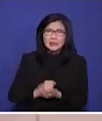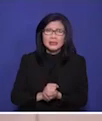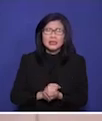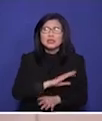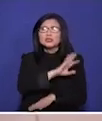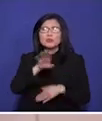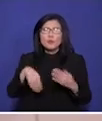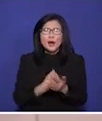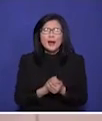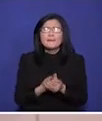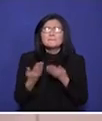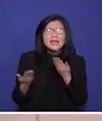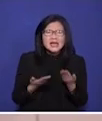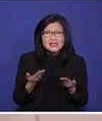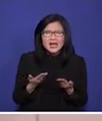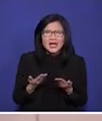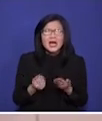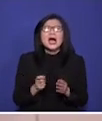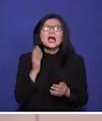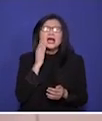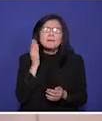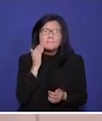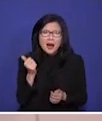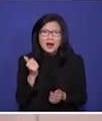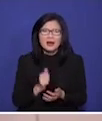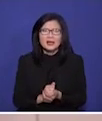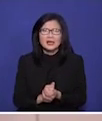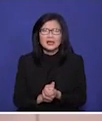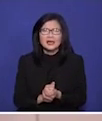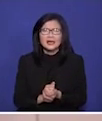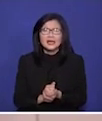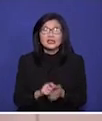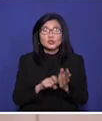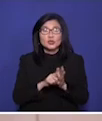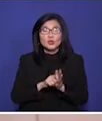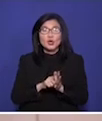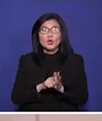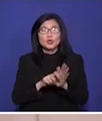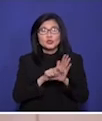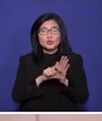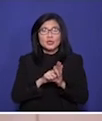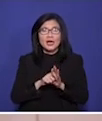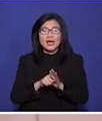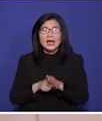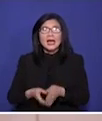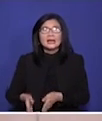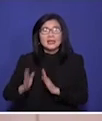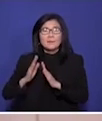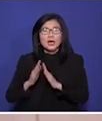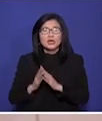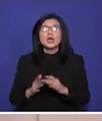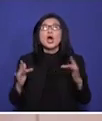sederhana ingin semuanya Mudah seperti yang telah kita bangun yaitu online single